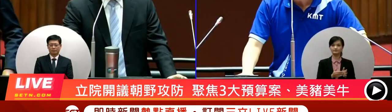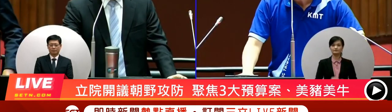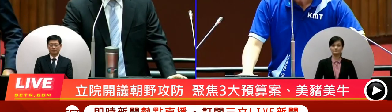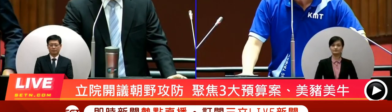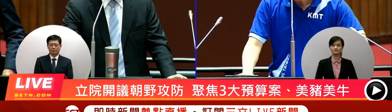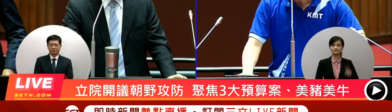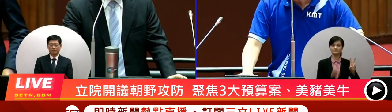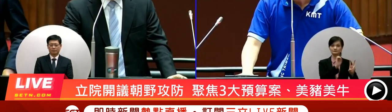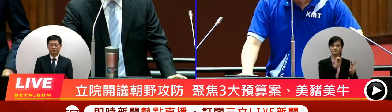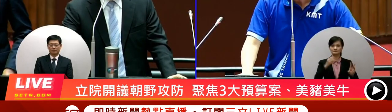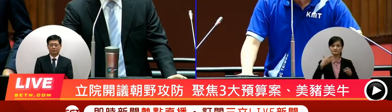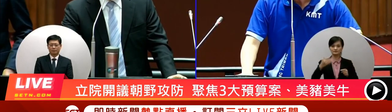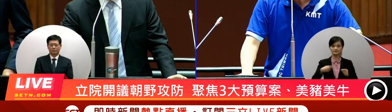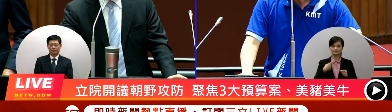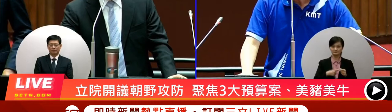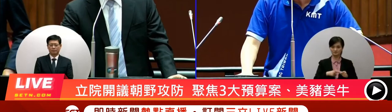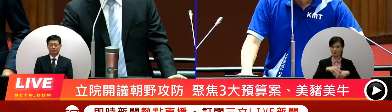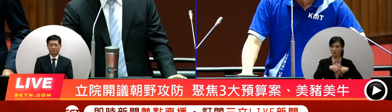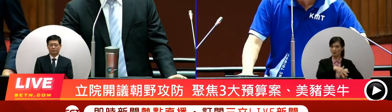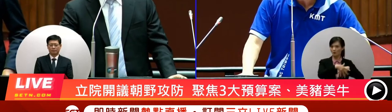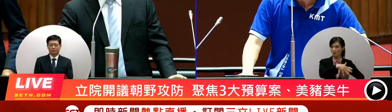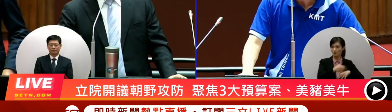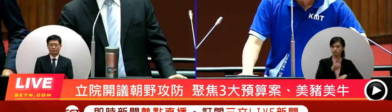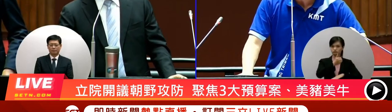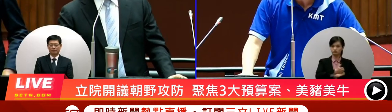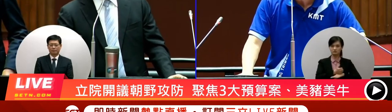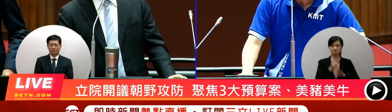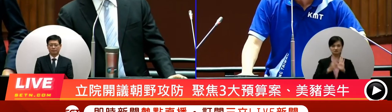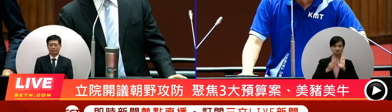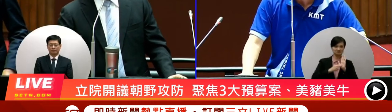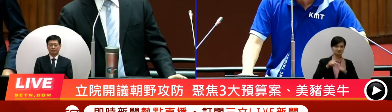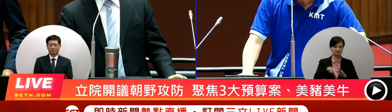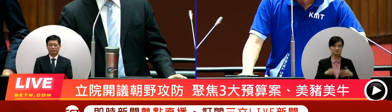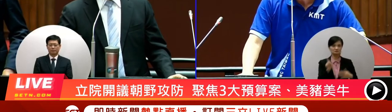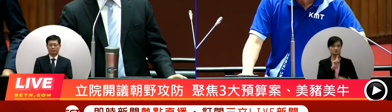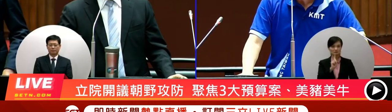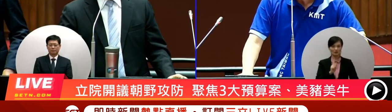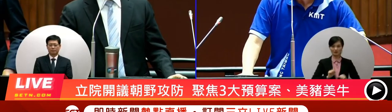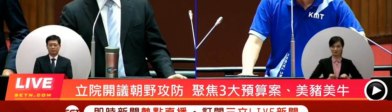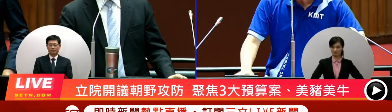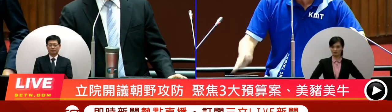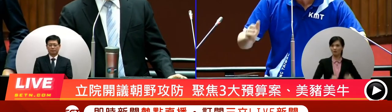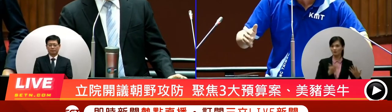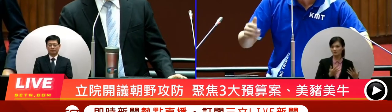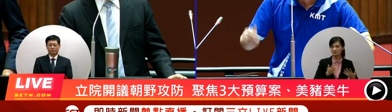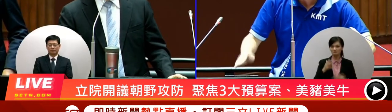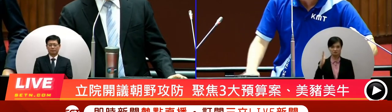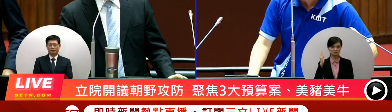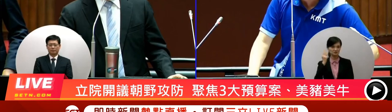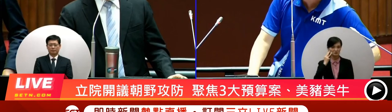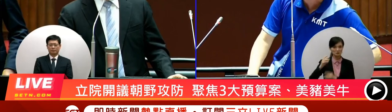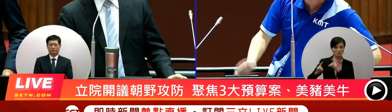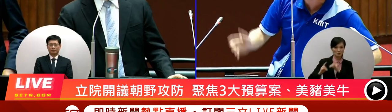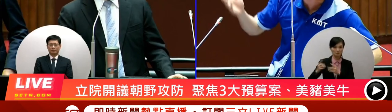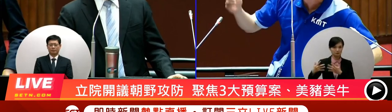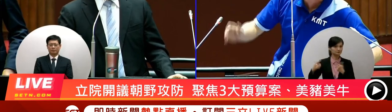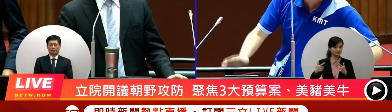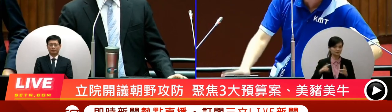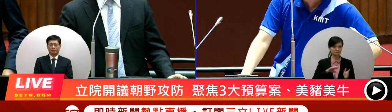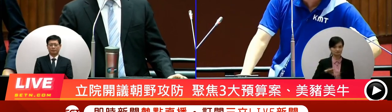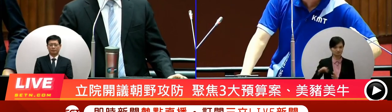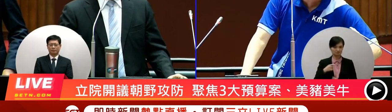2009年大游行。他说是这个健康问题，不是政治问题，一定要全力挡下来。好，我们再